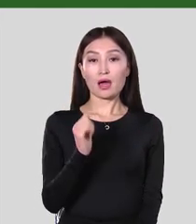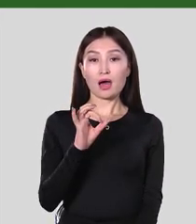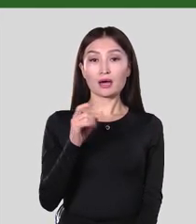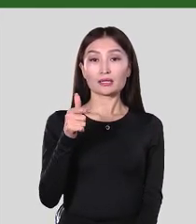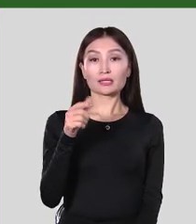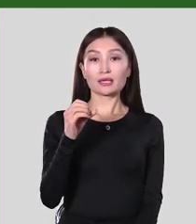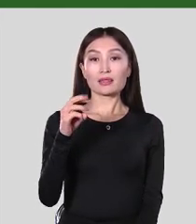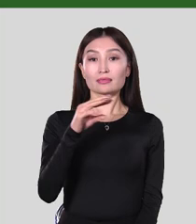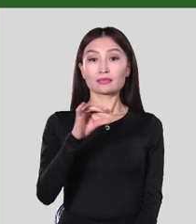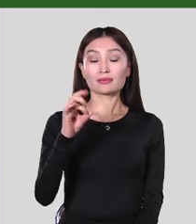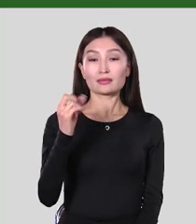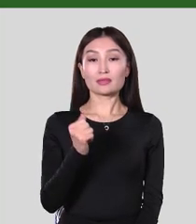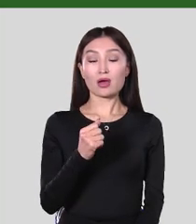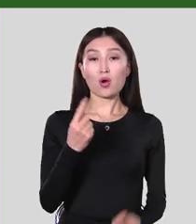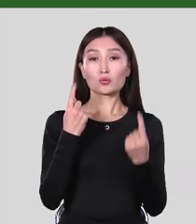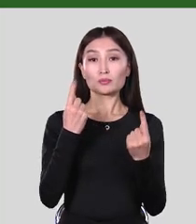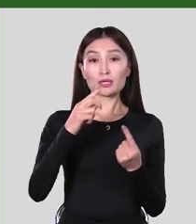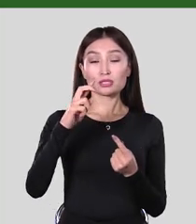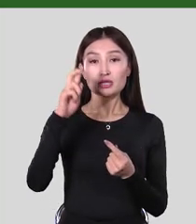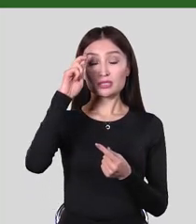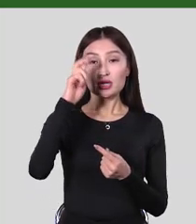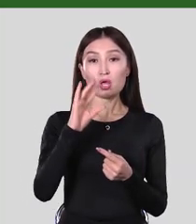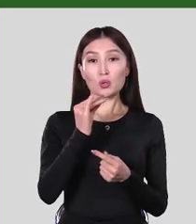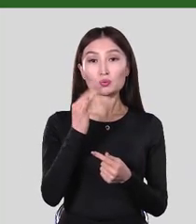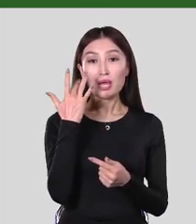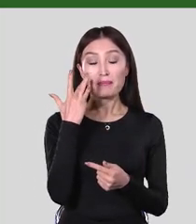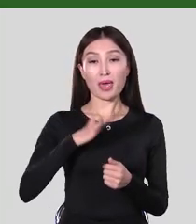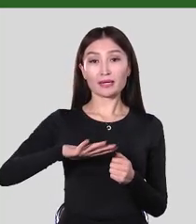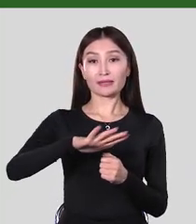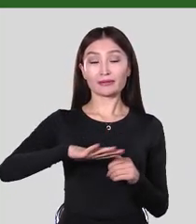Аргентина – крупнейшая страна Южной Америки?